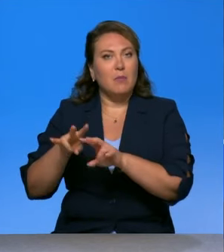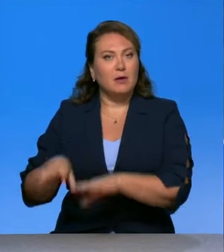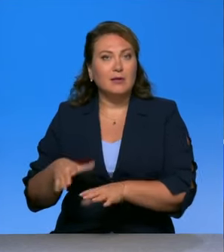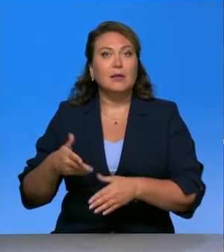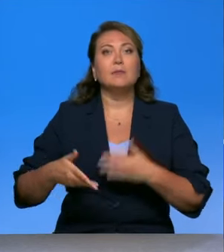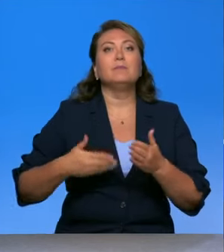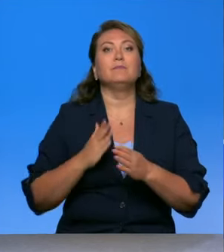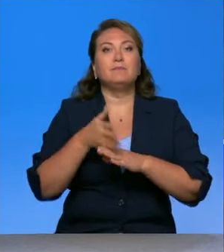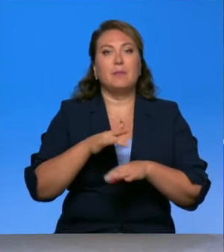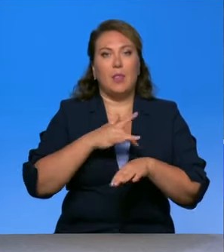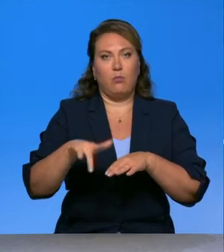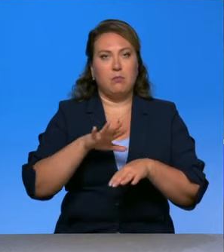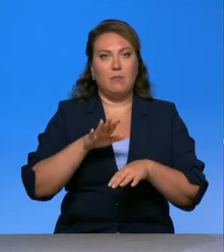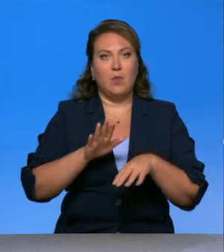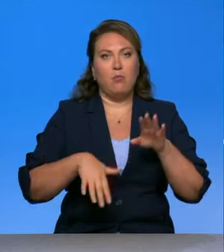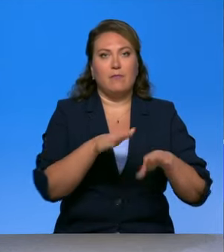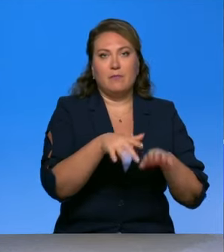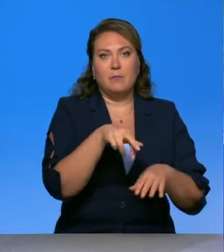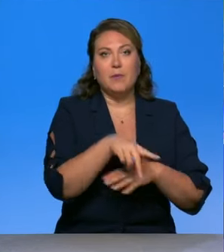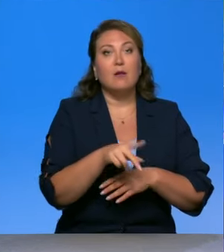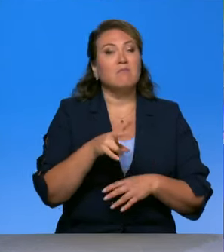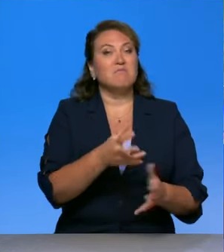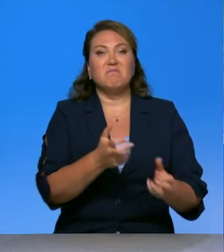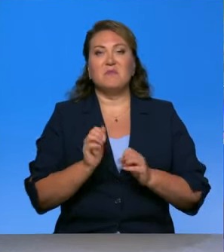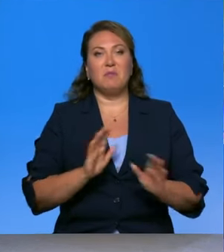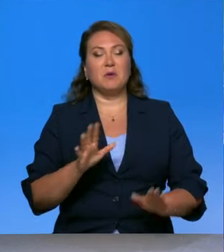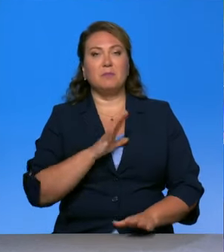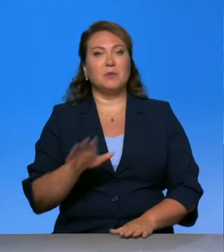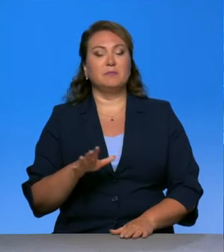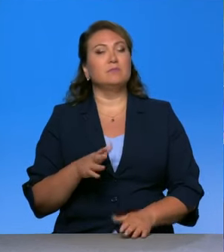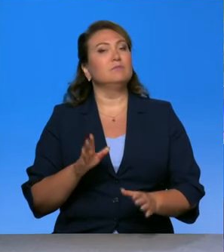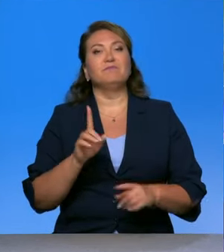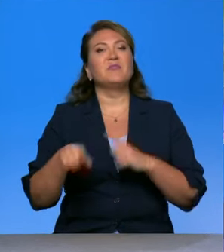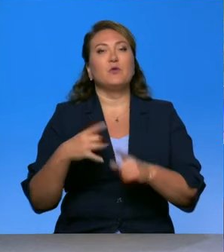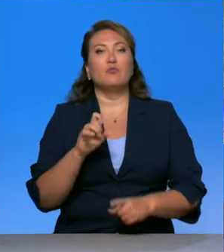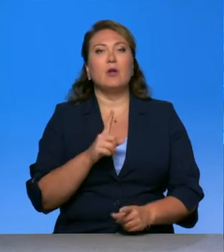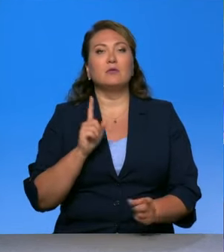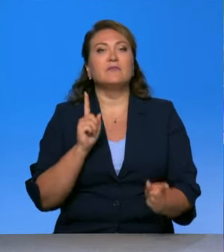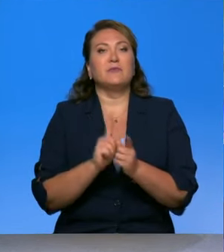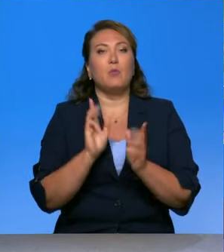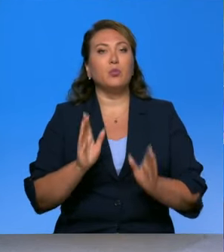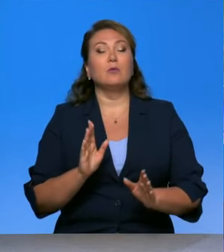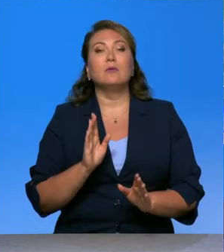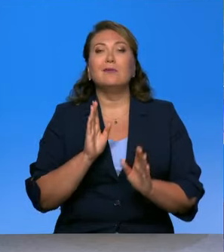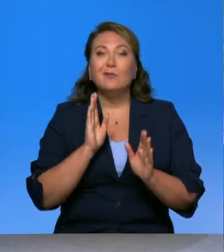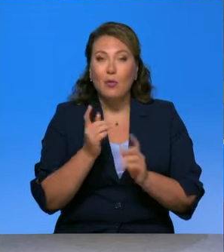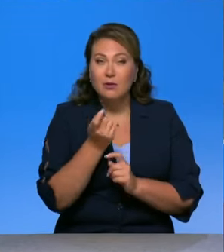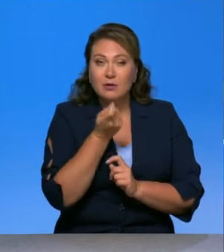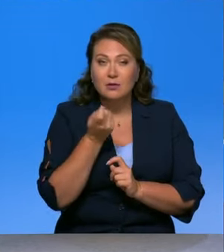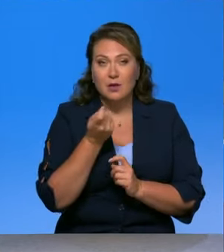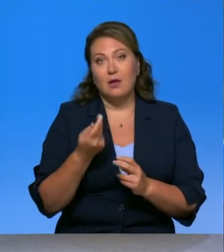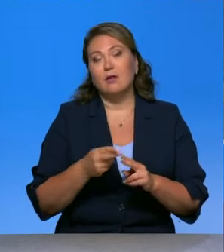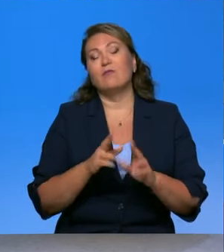И что? И, ну, как бы их не приняли. Сказали, заходите в следующий раз. Всего лишь из-за этого, да. Ну, а вспомните,